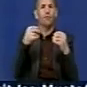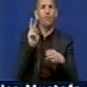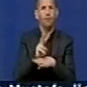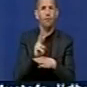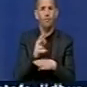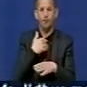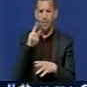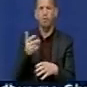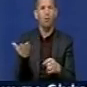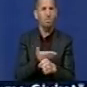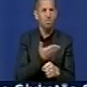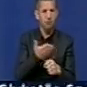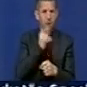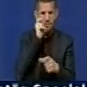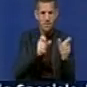prej kokat e njerëzve